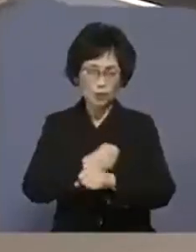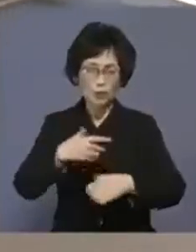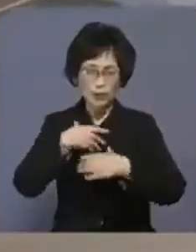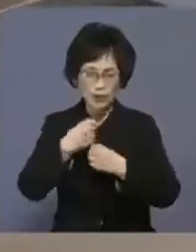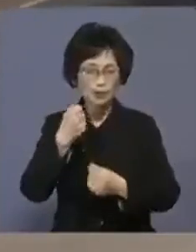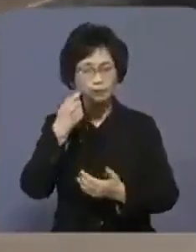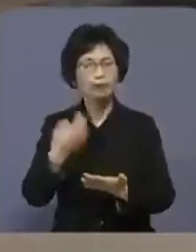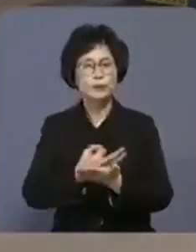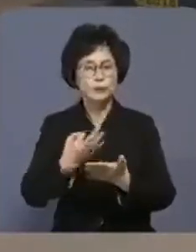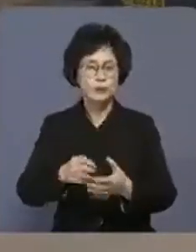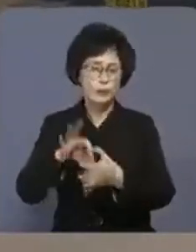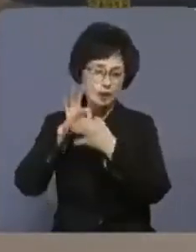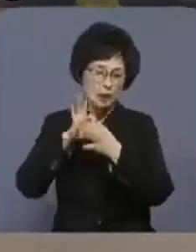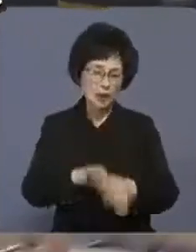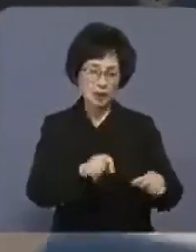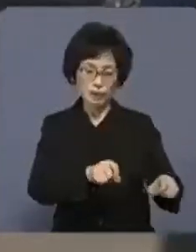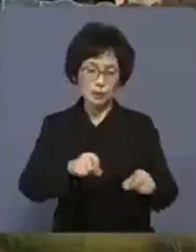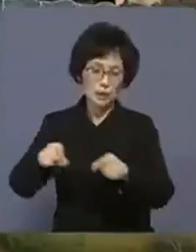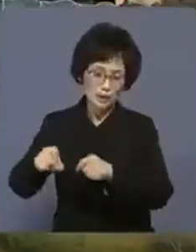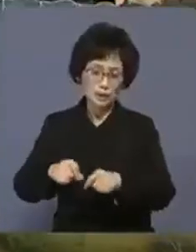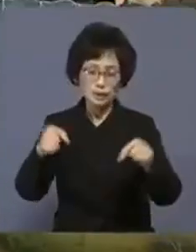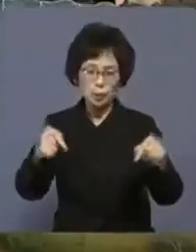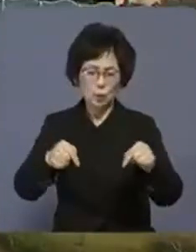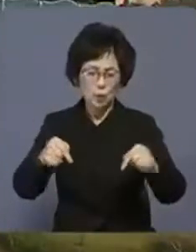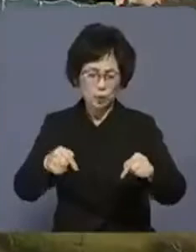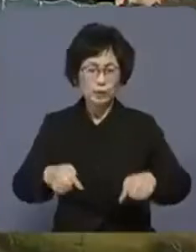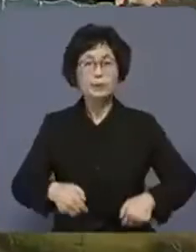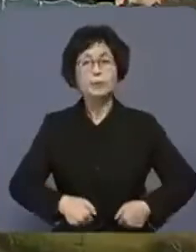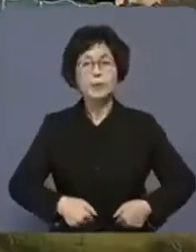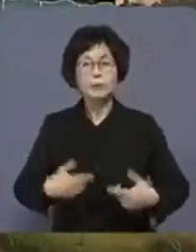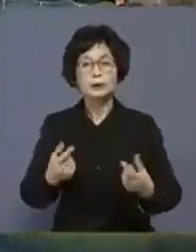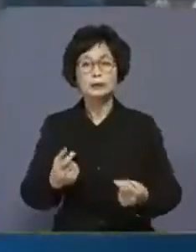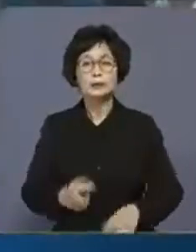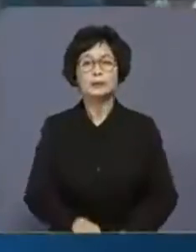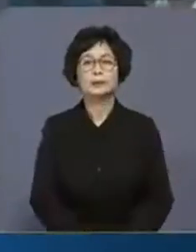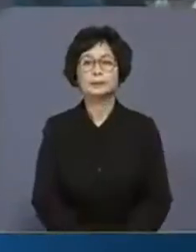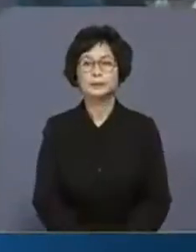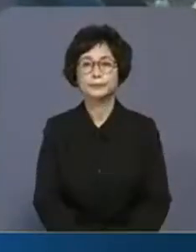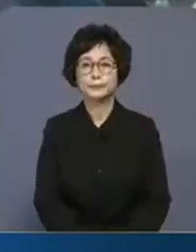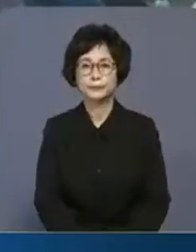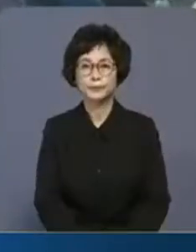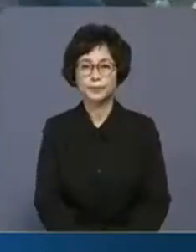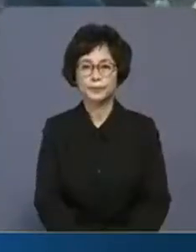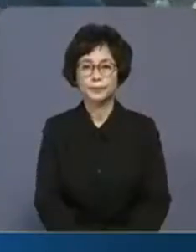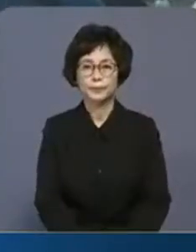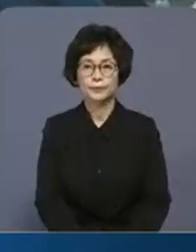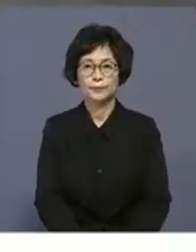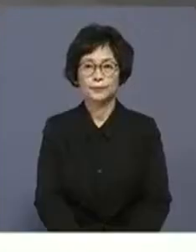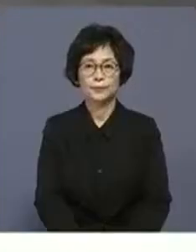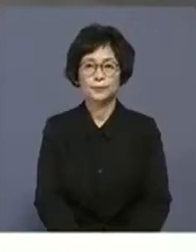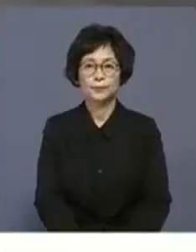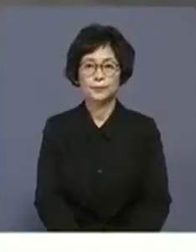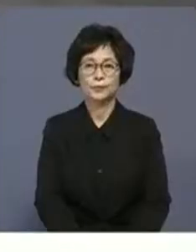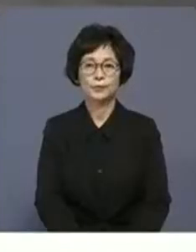인지 지속 여부 등을 적극적으로 논의해야 할 것으로 보입니다 4 김별 김 기자 잘 들었습니다 맞습니다